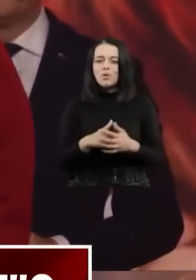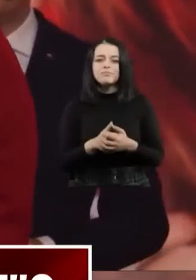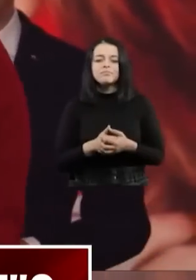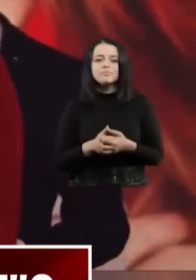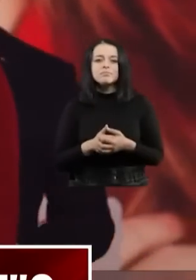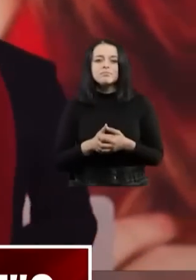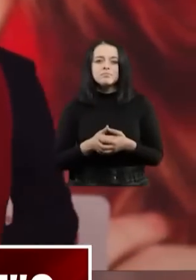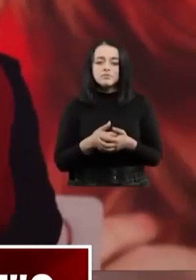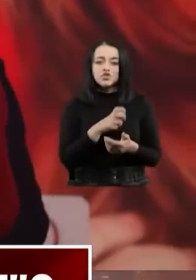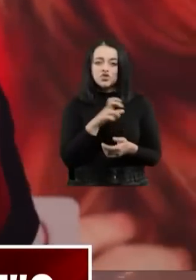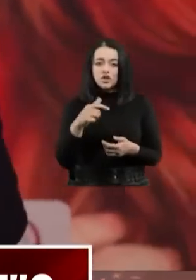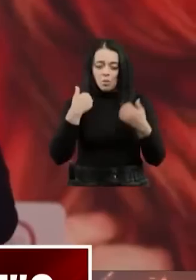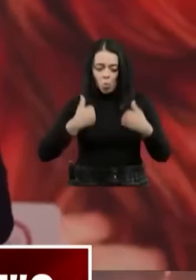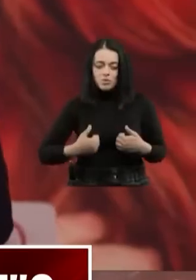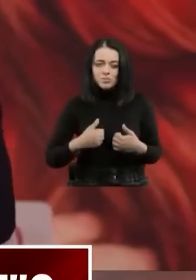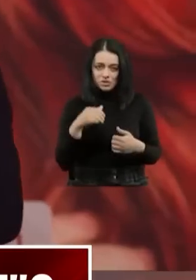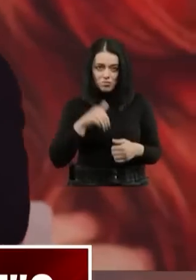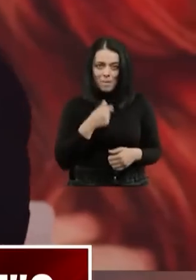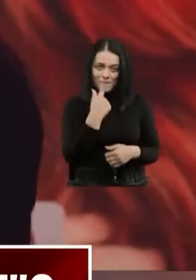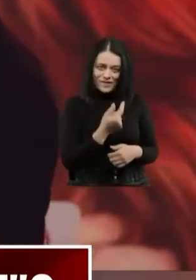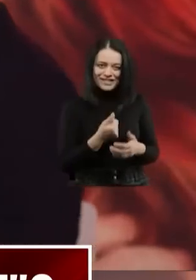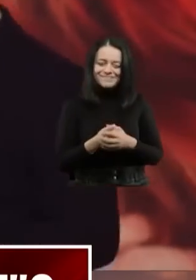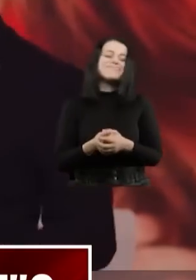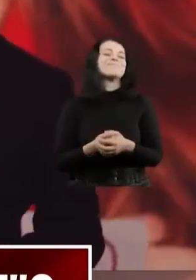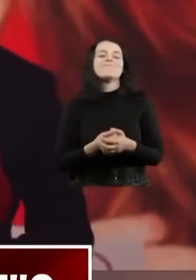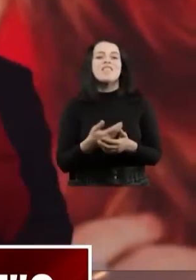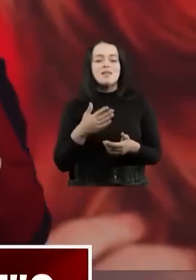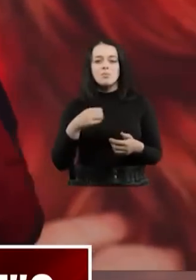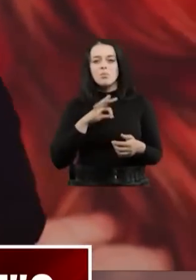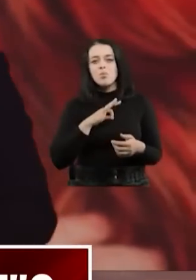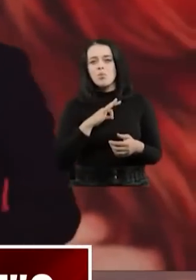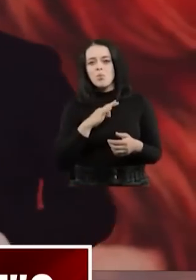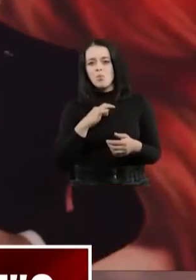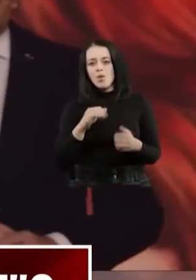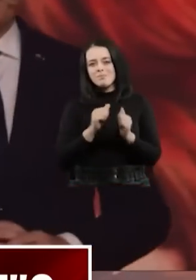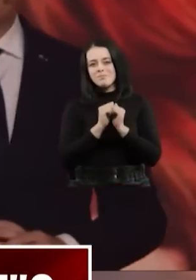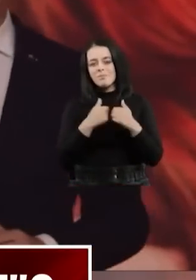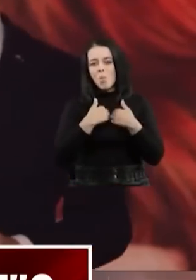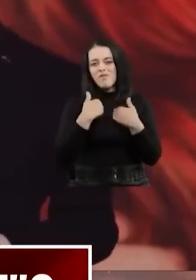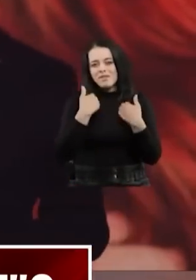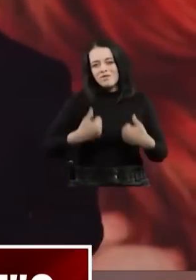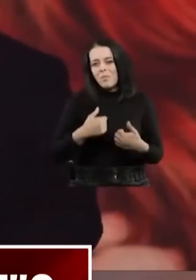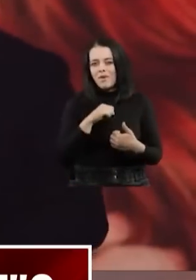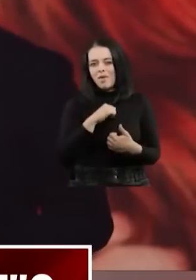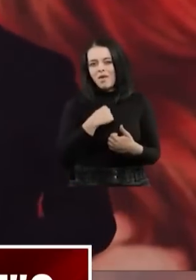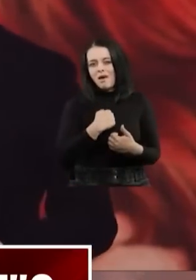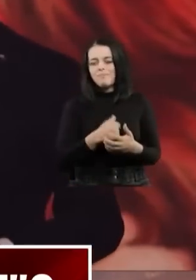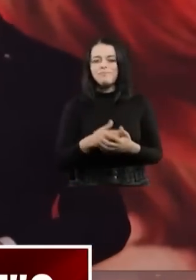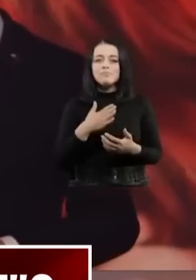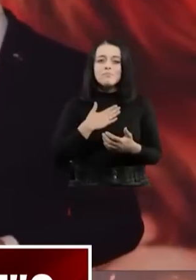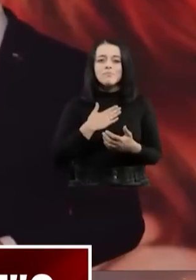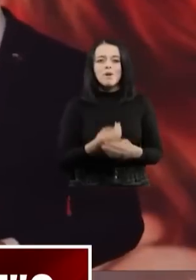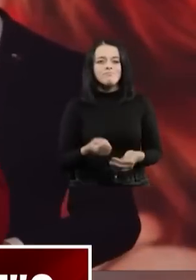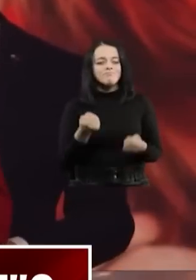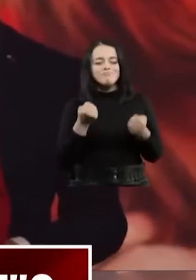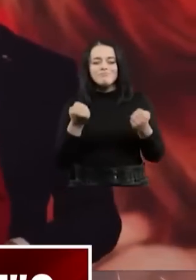szerszej opinii publicznej, bo chyba nikt ich nie potrzebuje. Mam wrażenie, że nie ma chyba